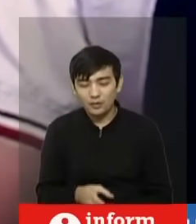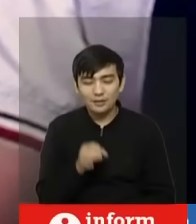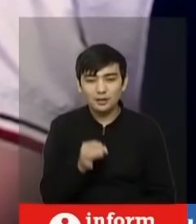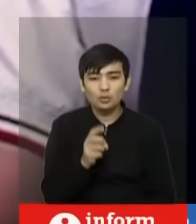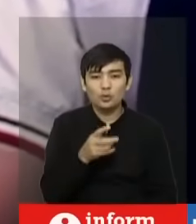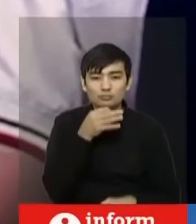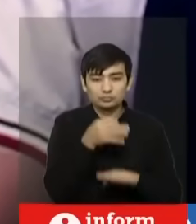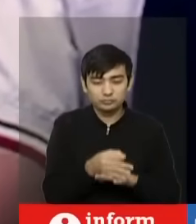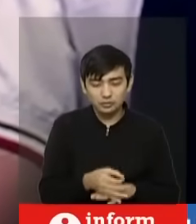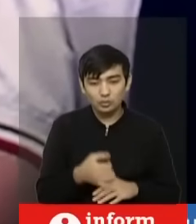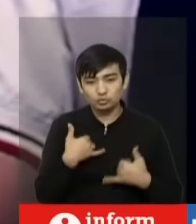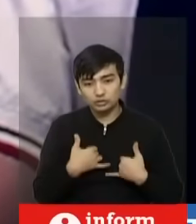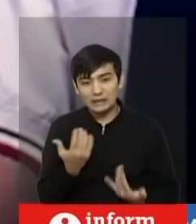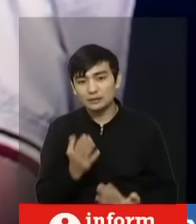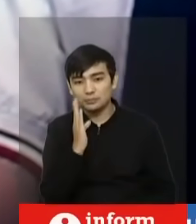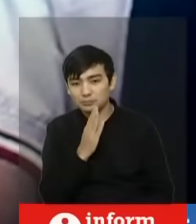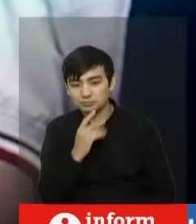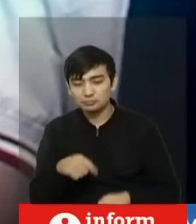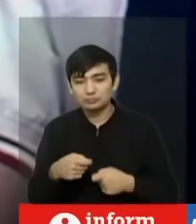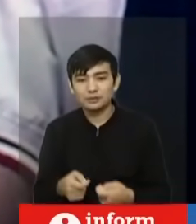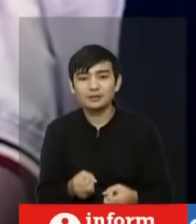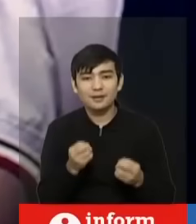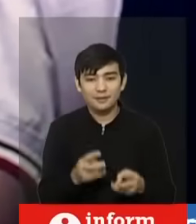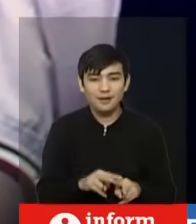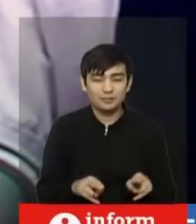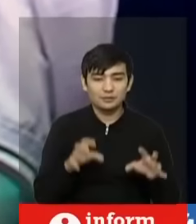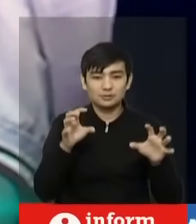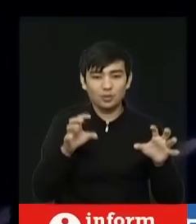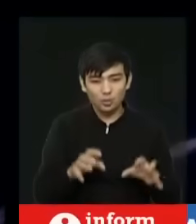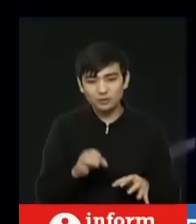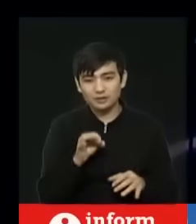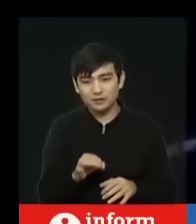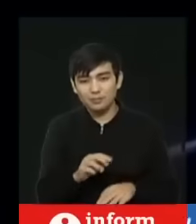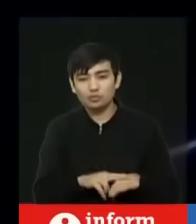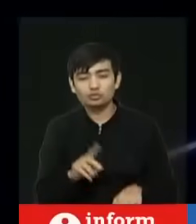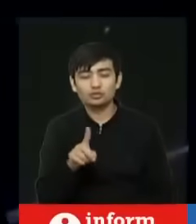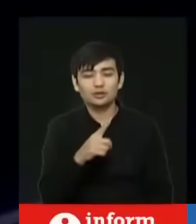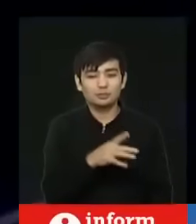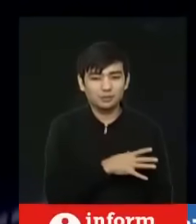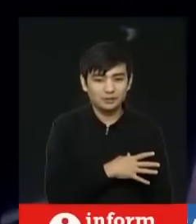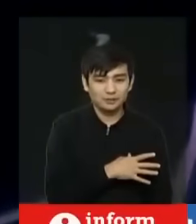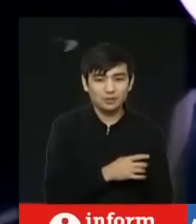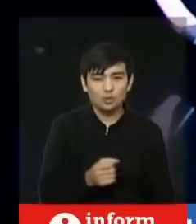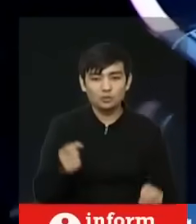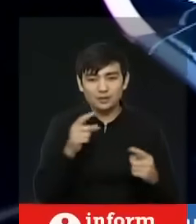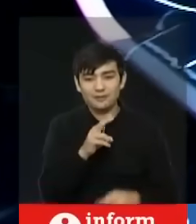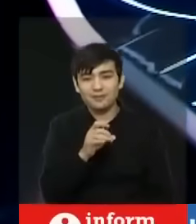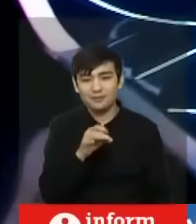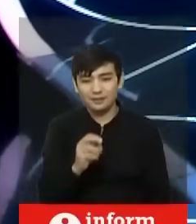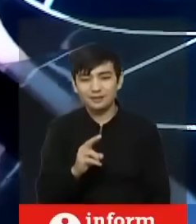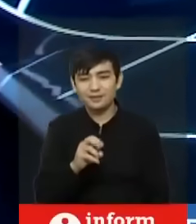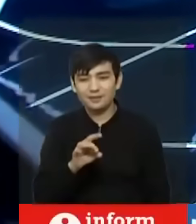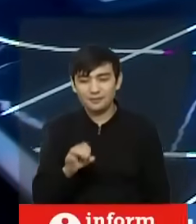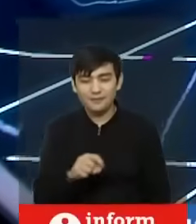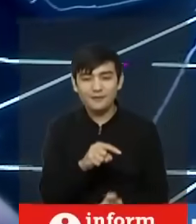жауапкершілік ұстаздардан атанаға өтеді. Бұл туралы заңгерлер мен полиция не дейді? Әріптесім Аида Боранбай керек-терек жобасында